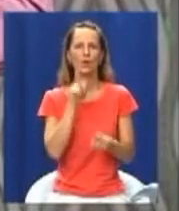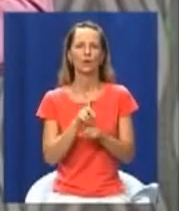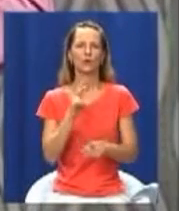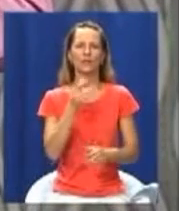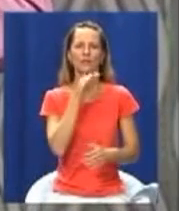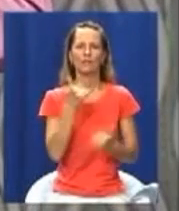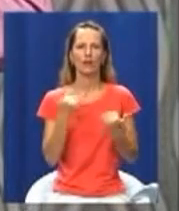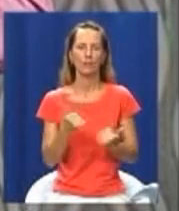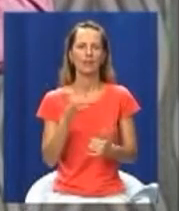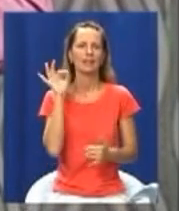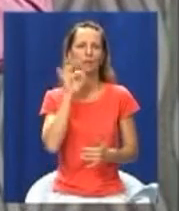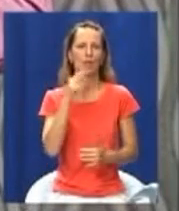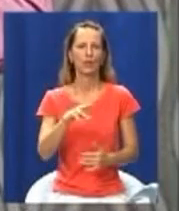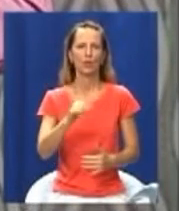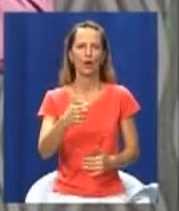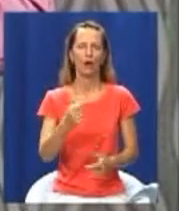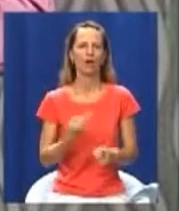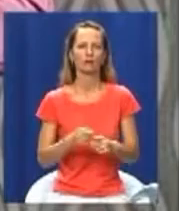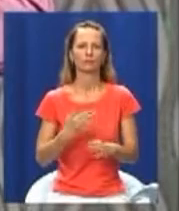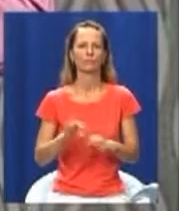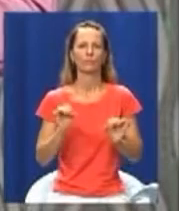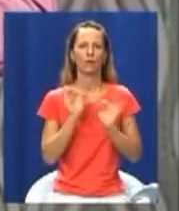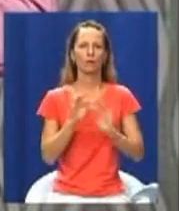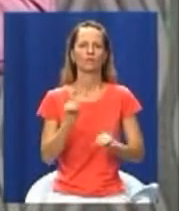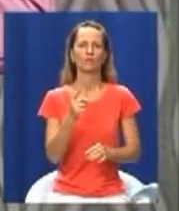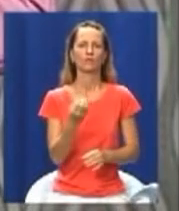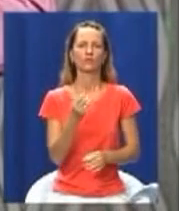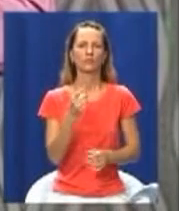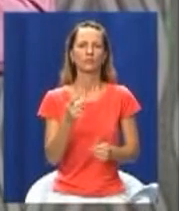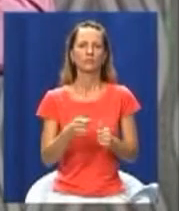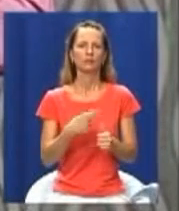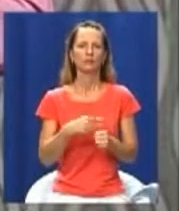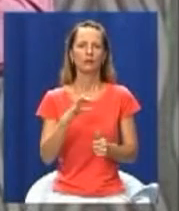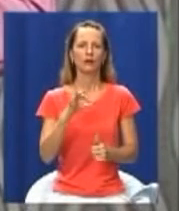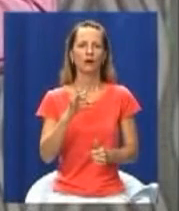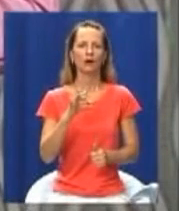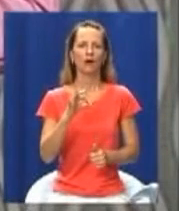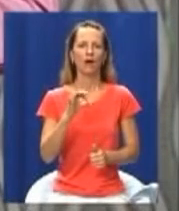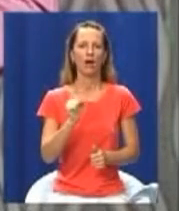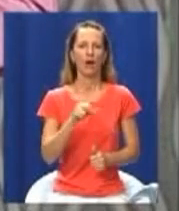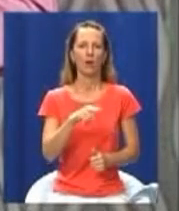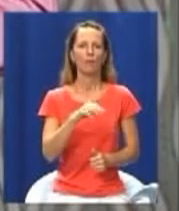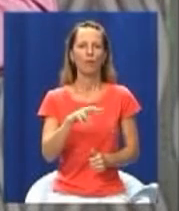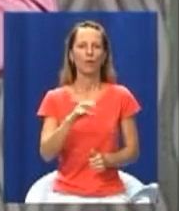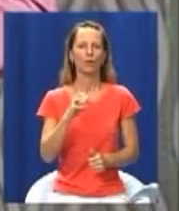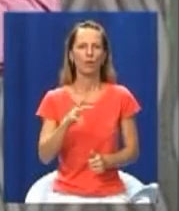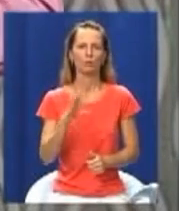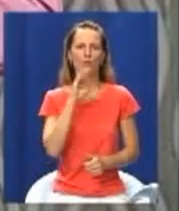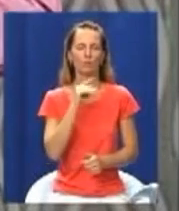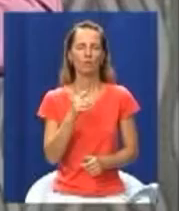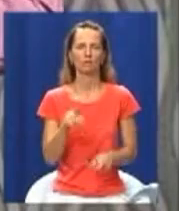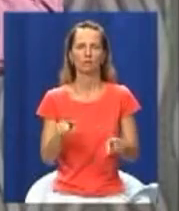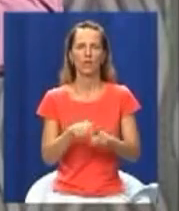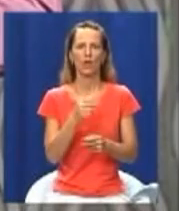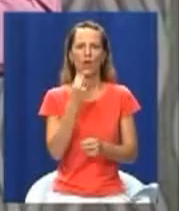сучасного німецького дога. Цим частково можна пояснити те, що його ще називають Аполлоном собак. Тобто він являється найкращим, знаєте, от таким